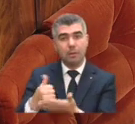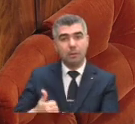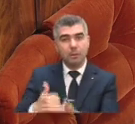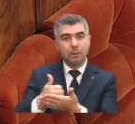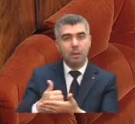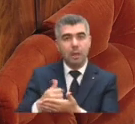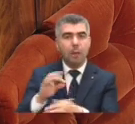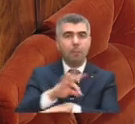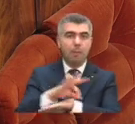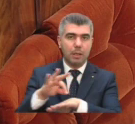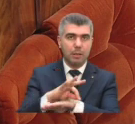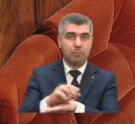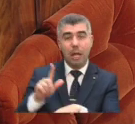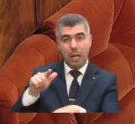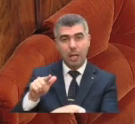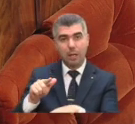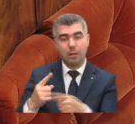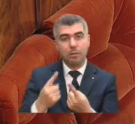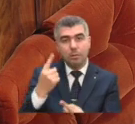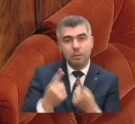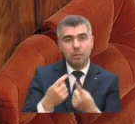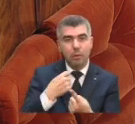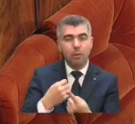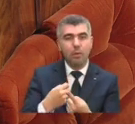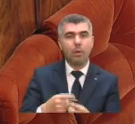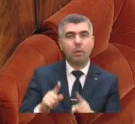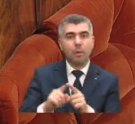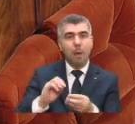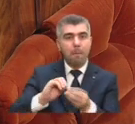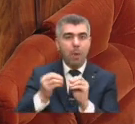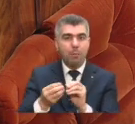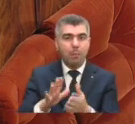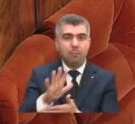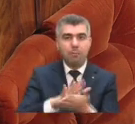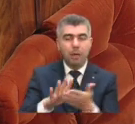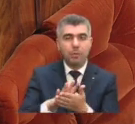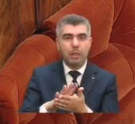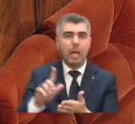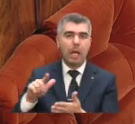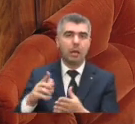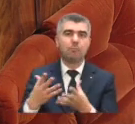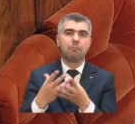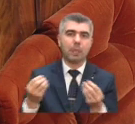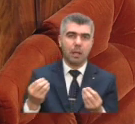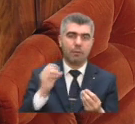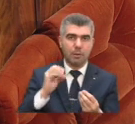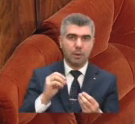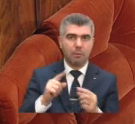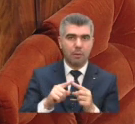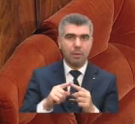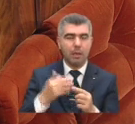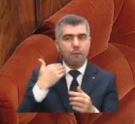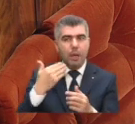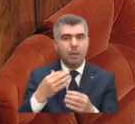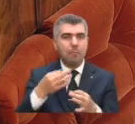هذا. والى عندك السيد النائب ما يفيد يعني الاختلالات اللي تكلمت عليها، هناك قنوات كبيرة جدا خاصة في مجال الفساد، المحاكم